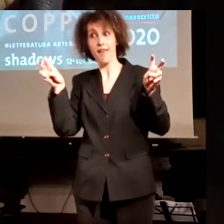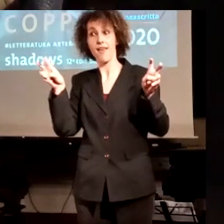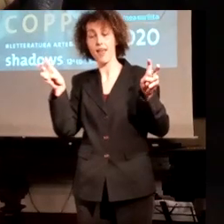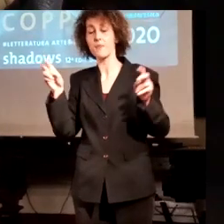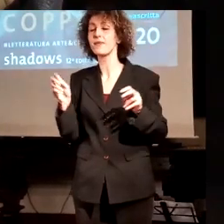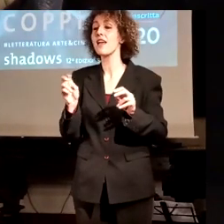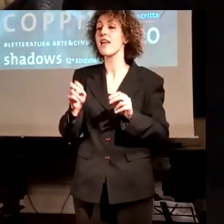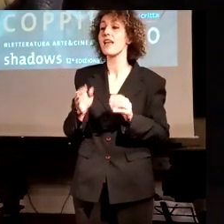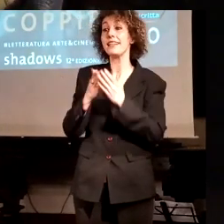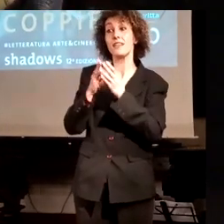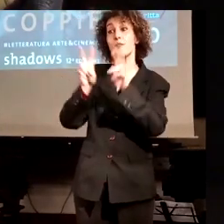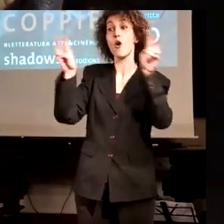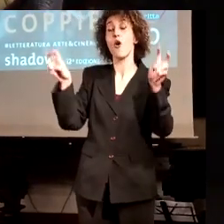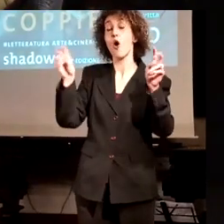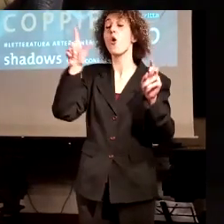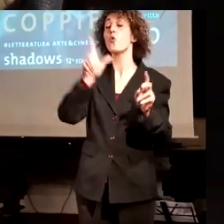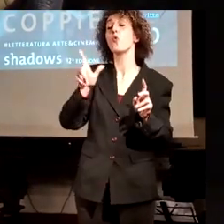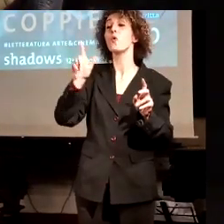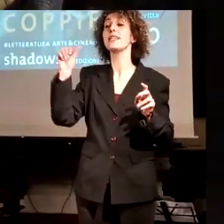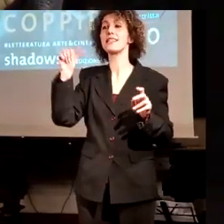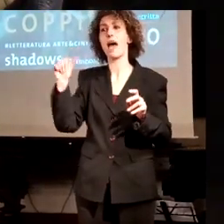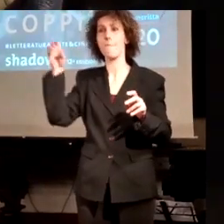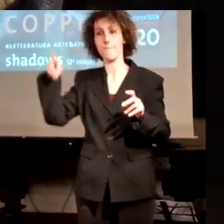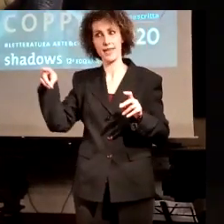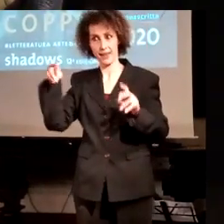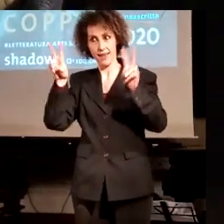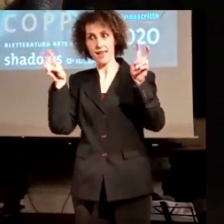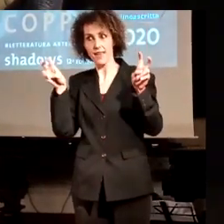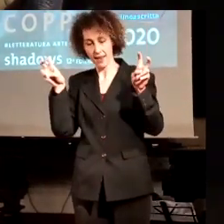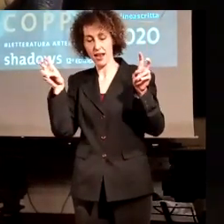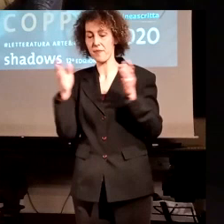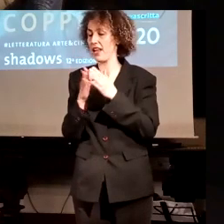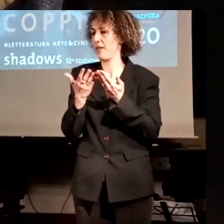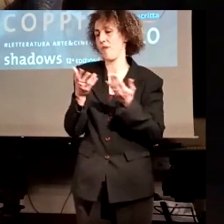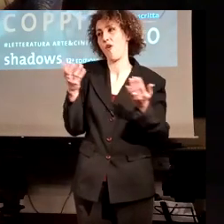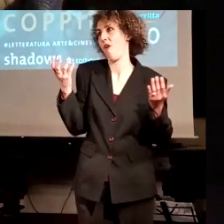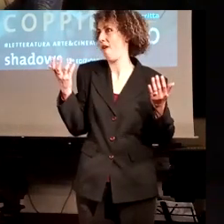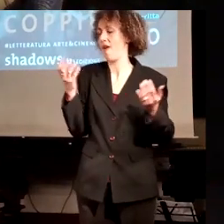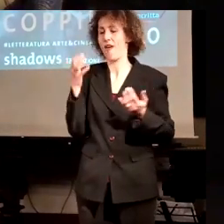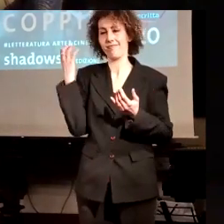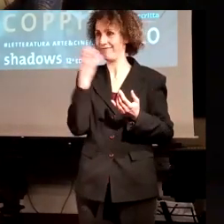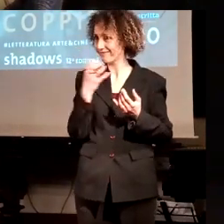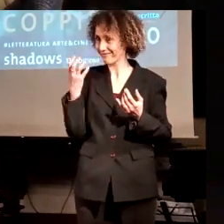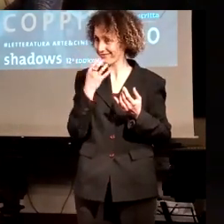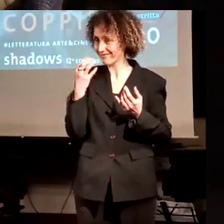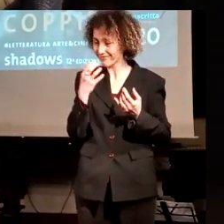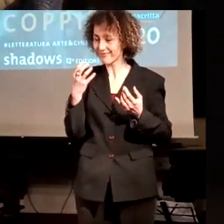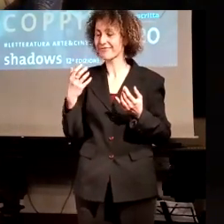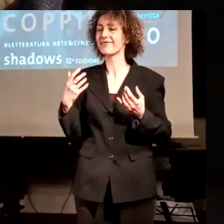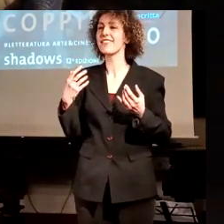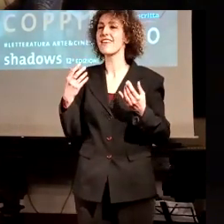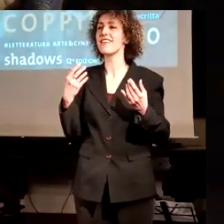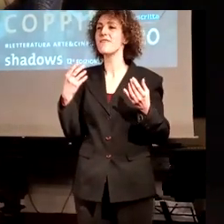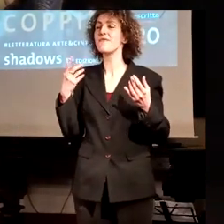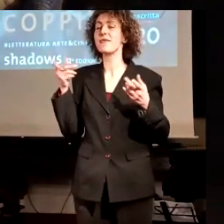perché fenomenologia dei ringraziamenti letterari un libro tra l'altro divertentissimo che ha molto a che vedere in qualche modo